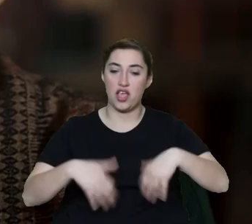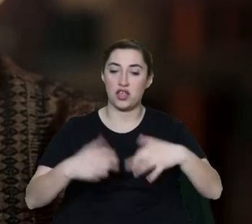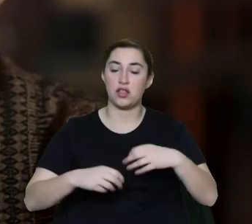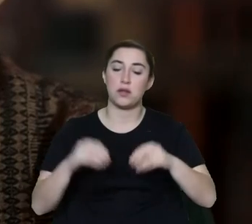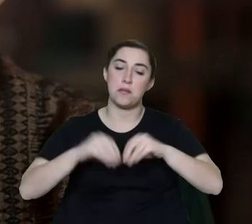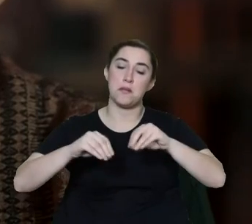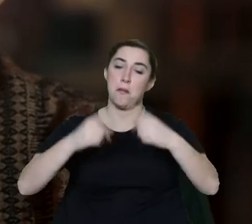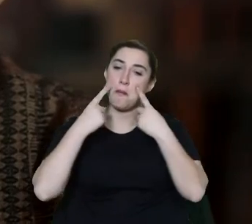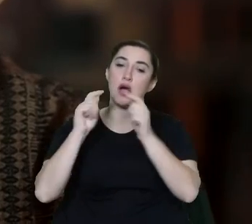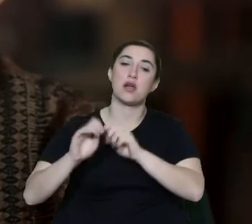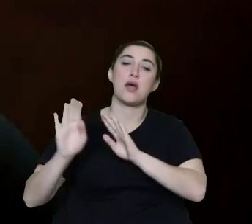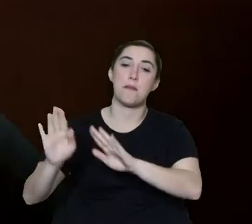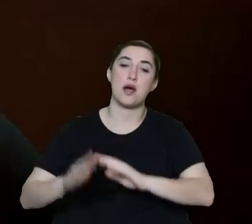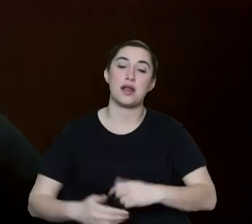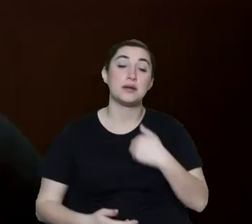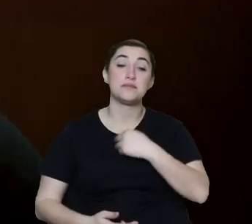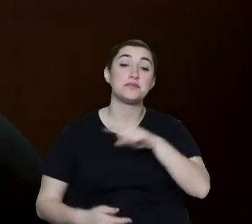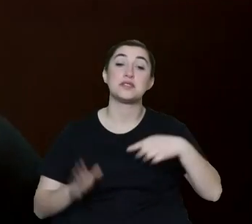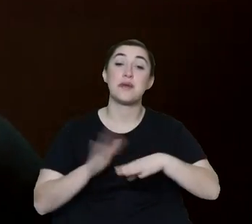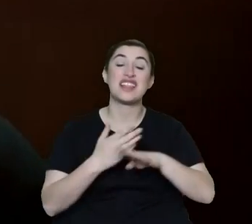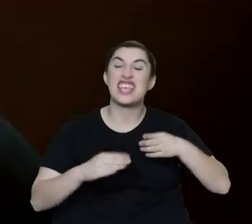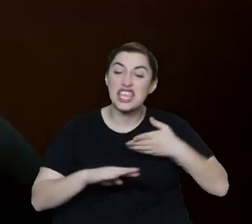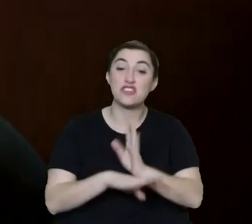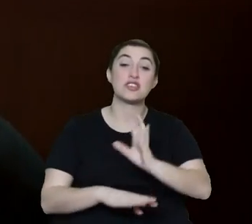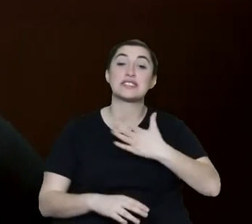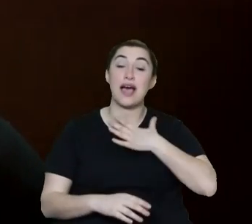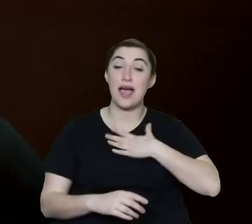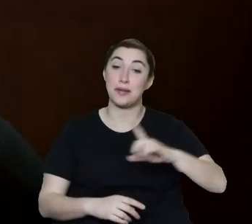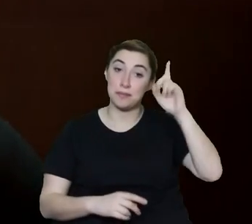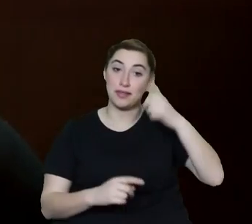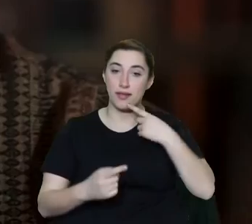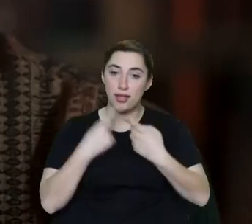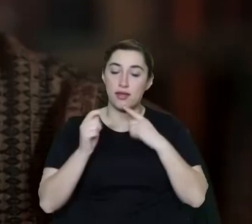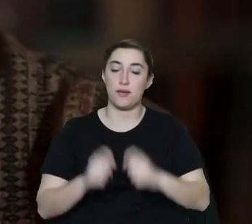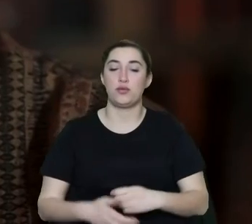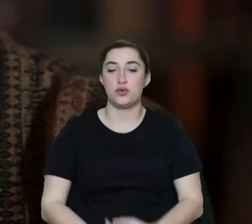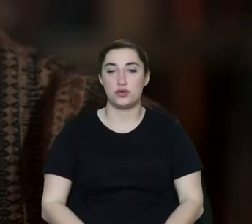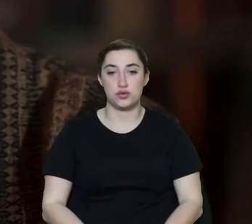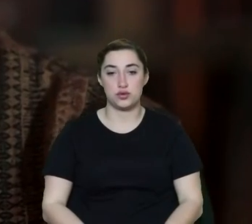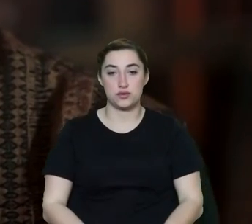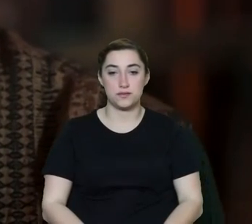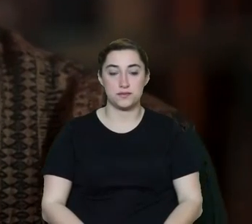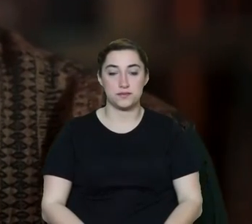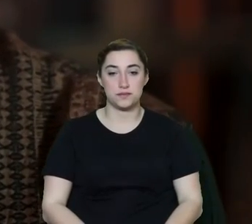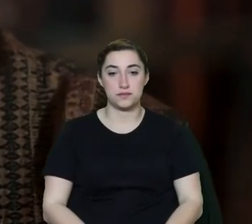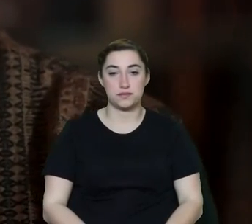Ekicisidir, dikicisidir onlar. Biz malın asıl sahibinden bahsederiz.